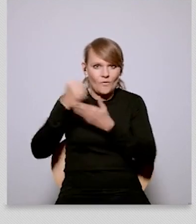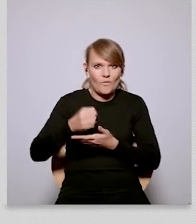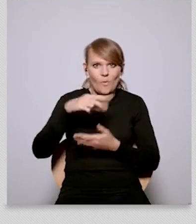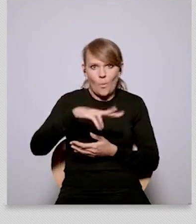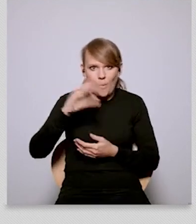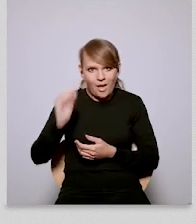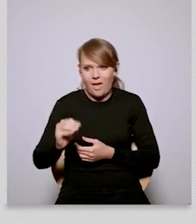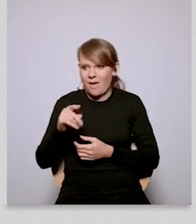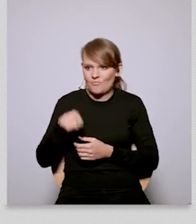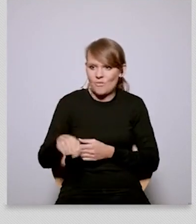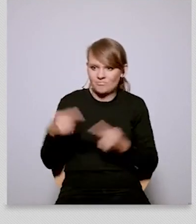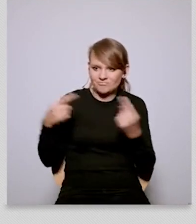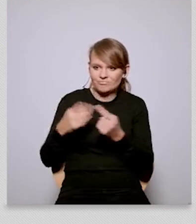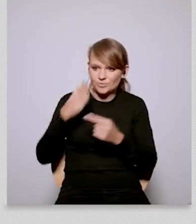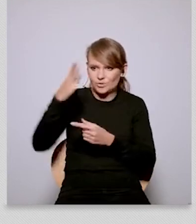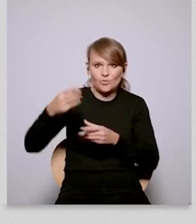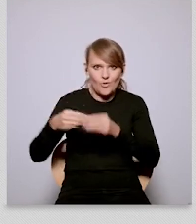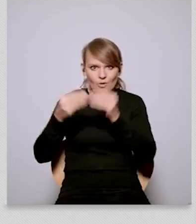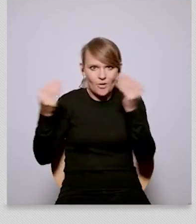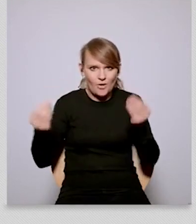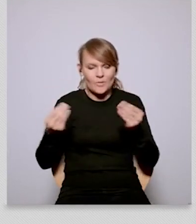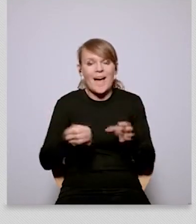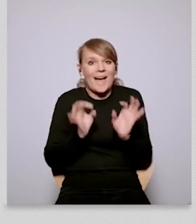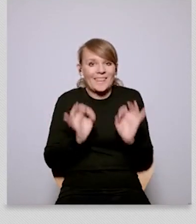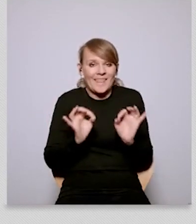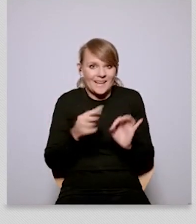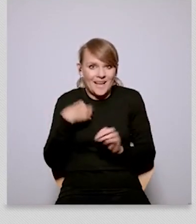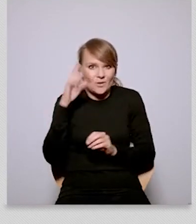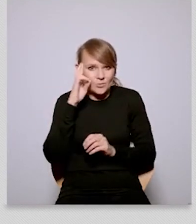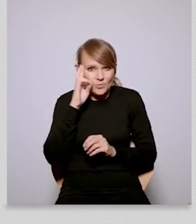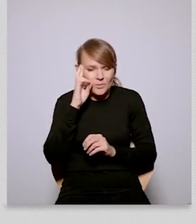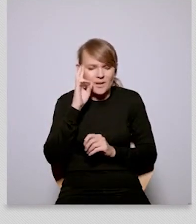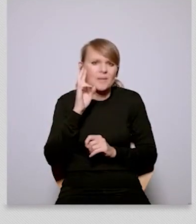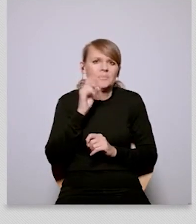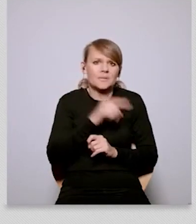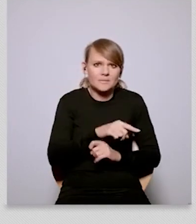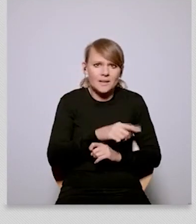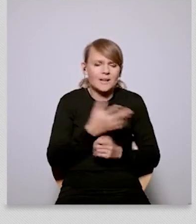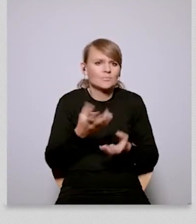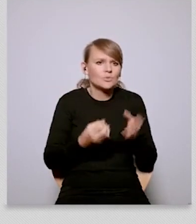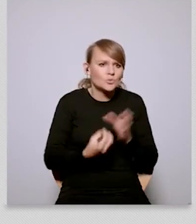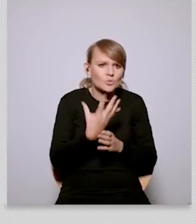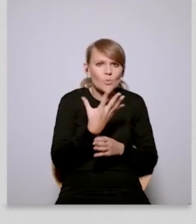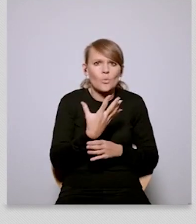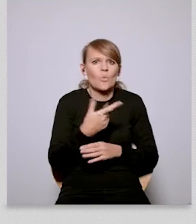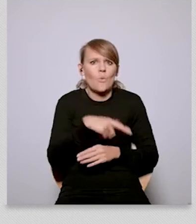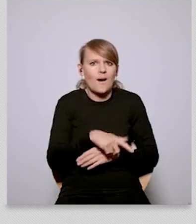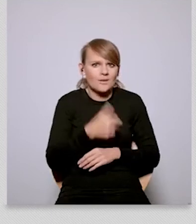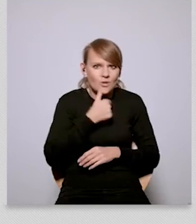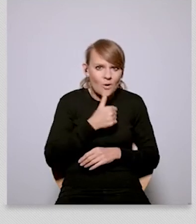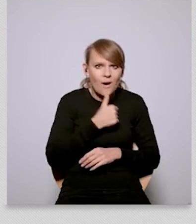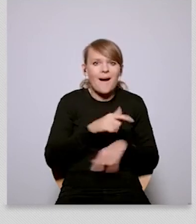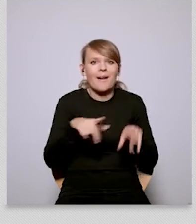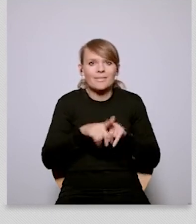uważane za przyszłościowe teraz jak rozumiem oprócz źródeł zielonych również